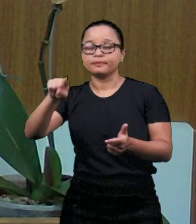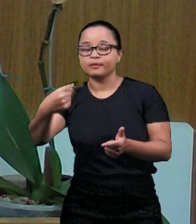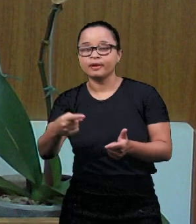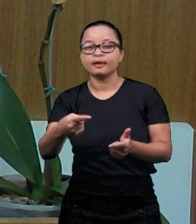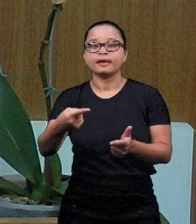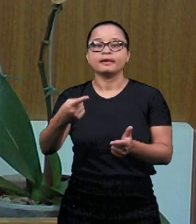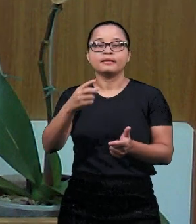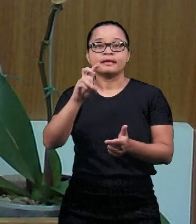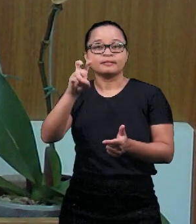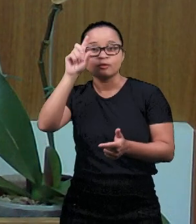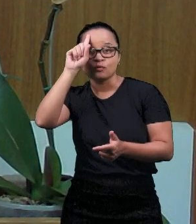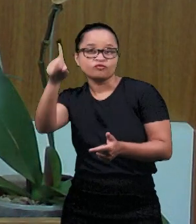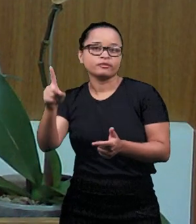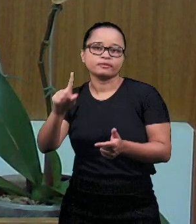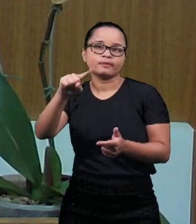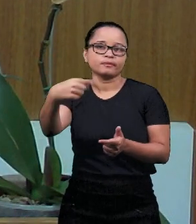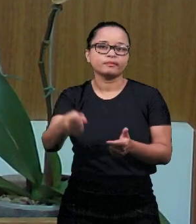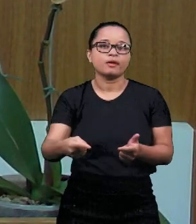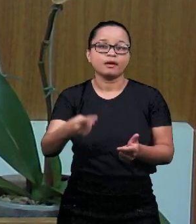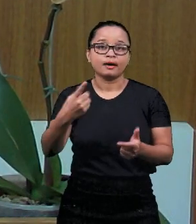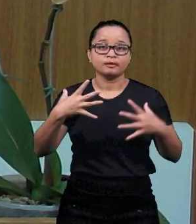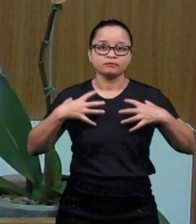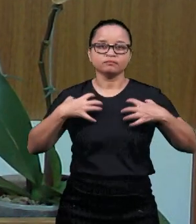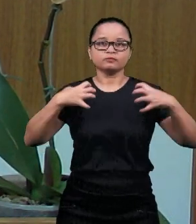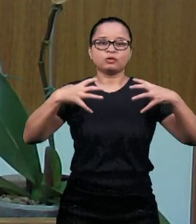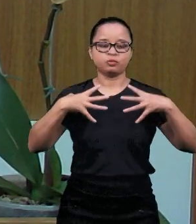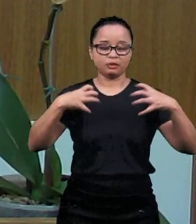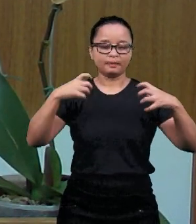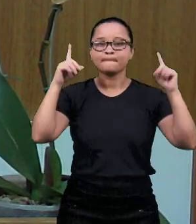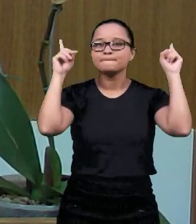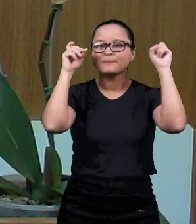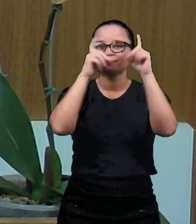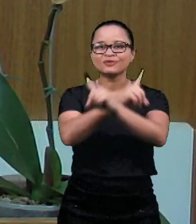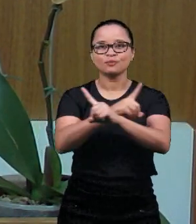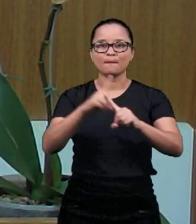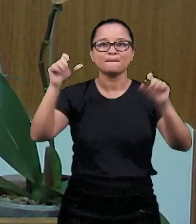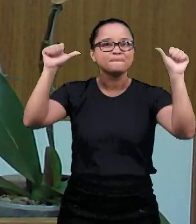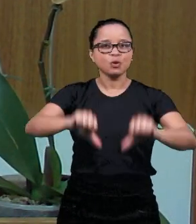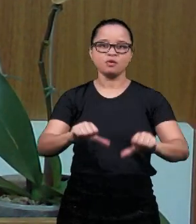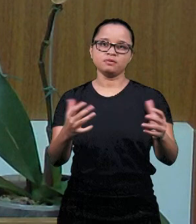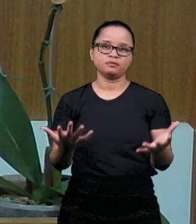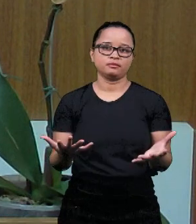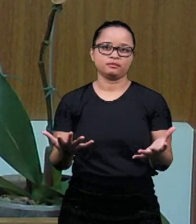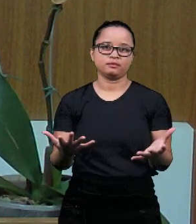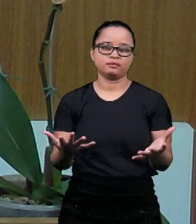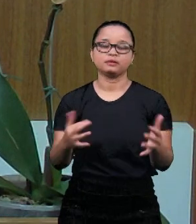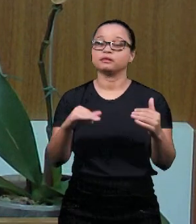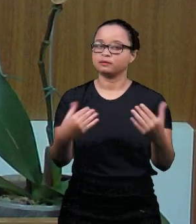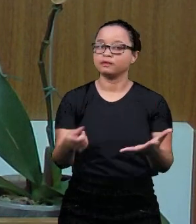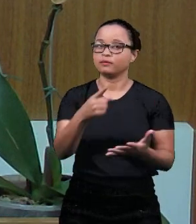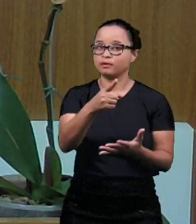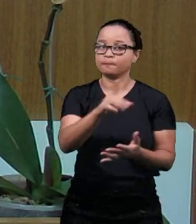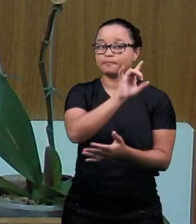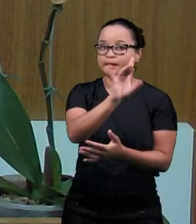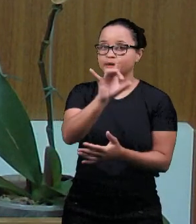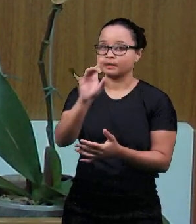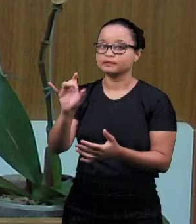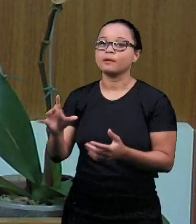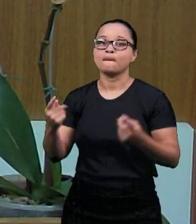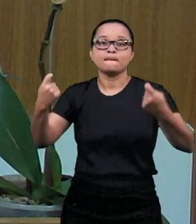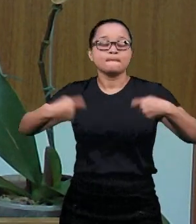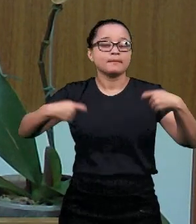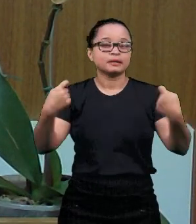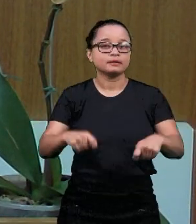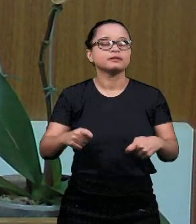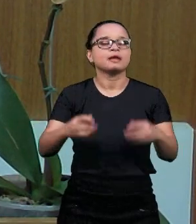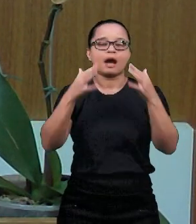un niveau de gravité plus important. Mais ça, c'est des recommandations que chacun doit